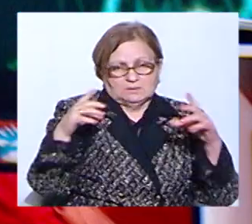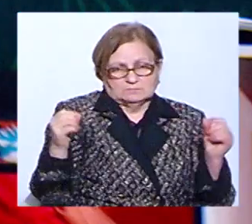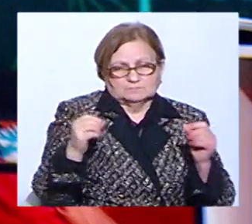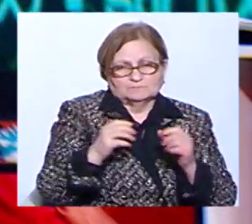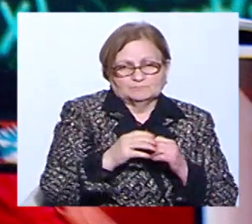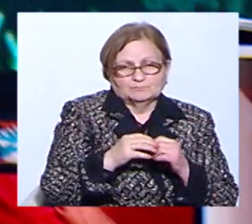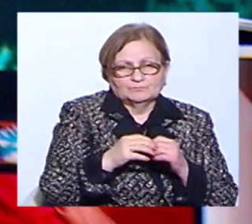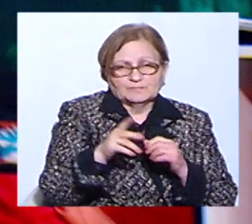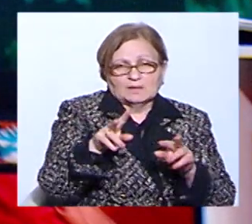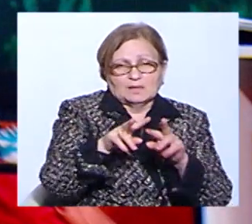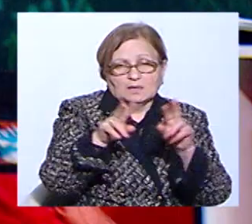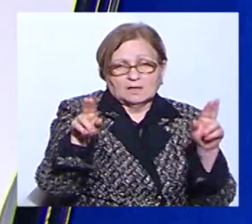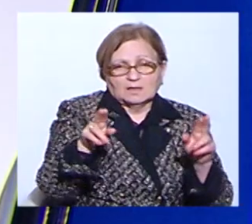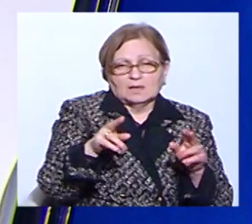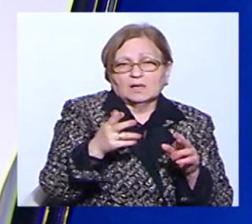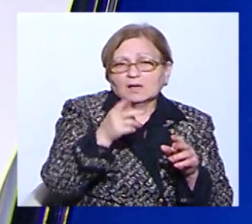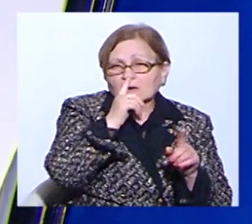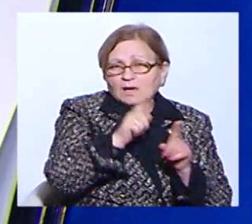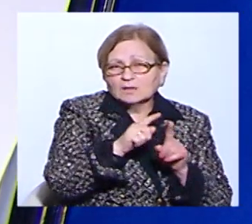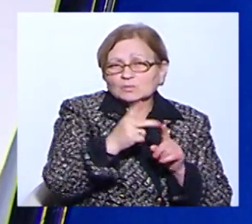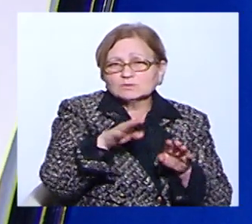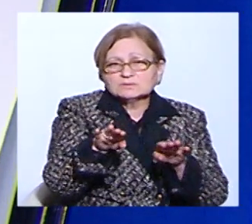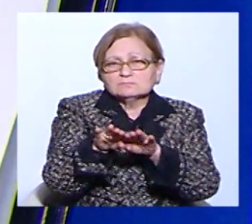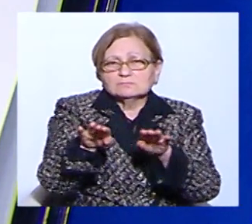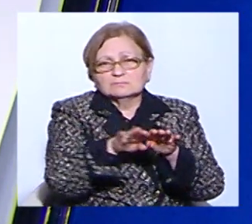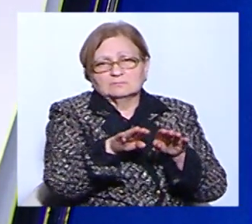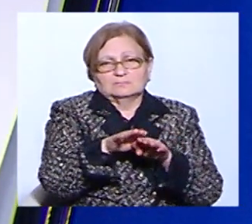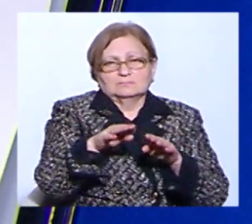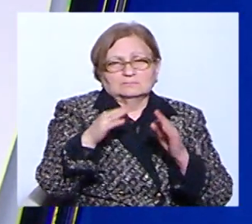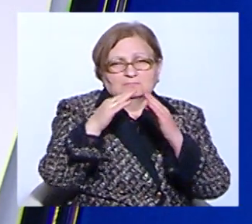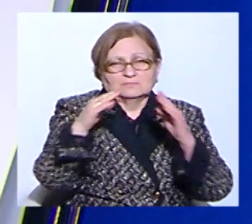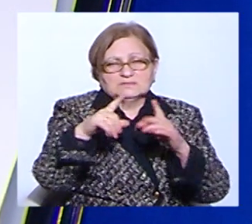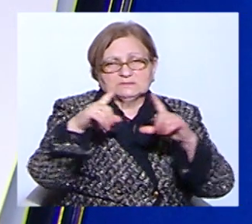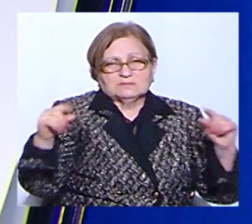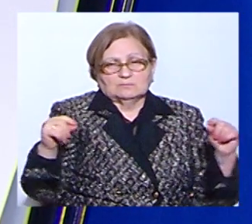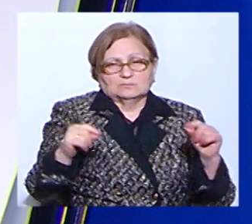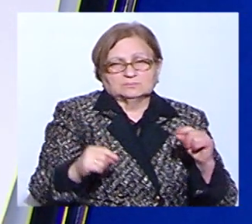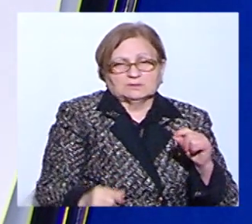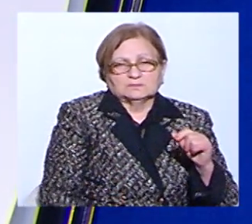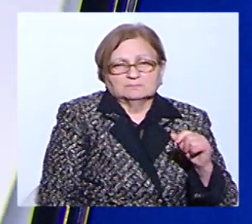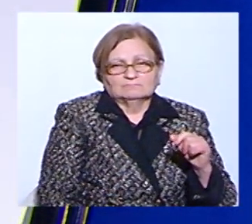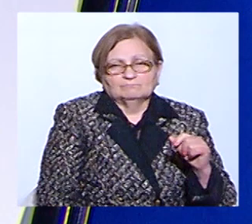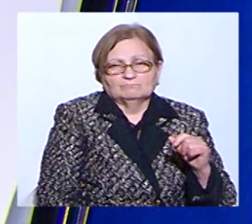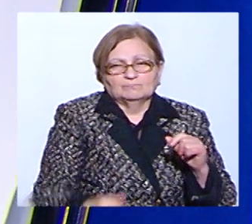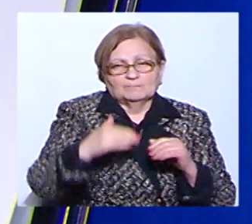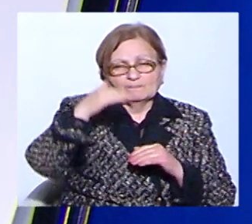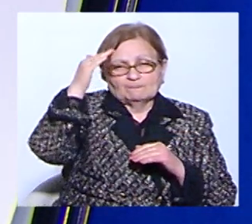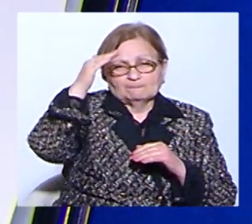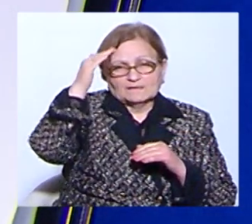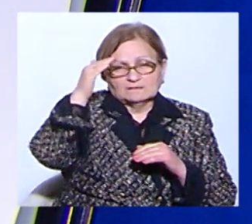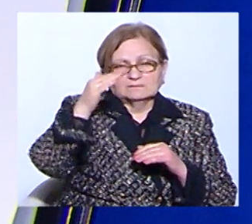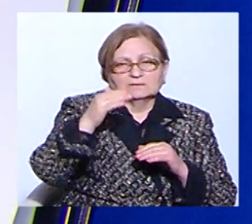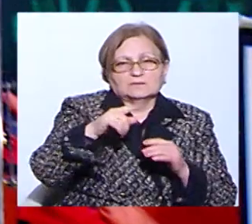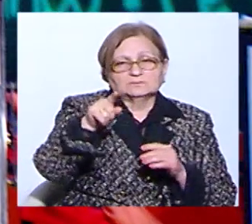ტოლფერდა სამკუთხედი როგორც ორი მართკუთხა სამკუთხედის, ესე ვთქვათ, ერთმანეთს მიდებული მართკუთხა სამკუთხედი, ხო? თუ ზემო სამკუთხედი